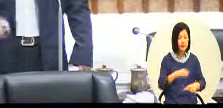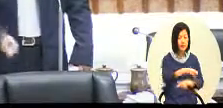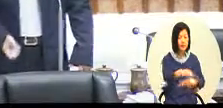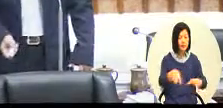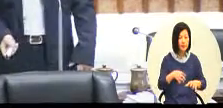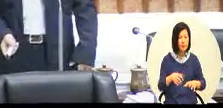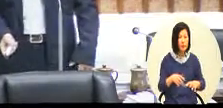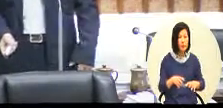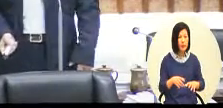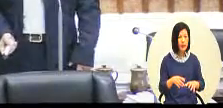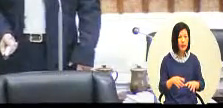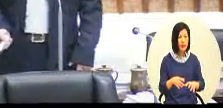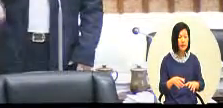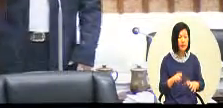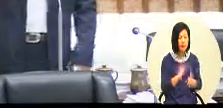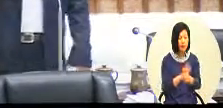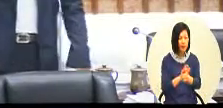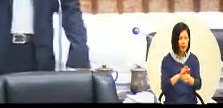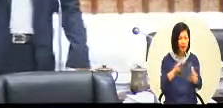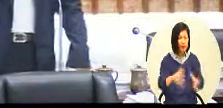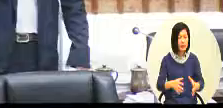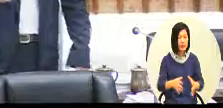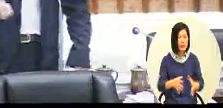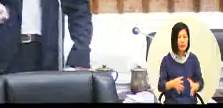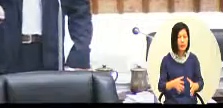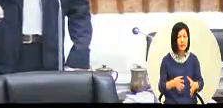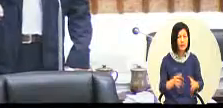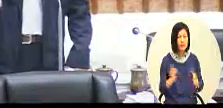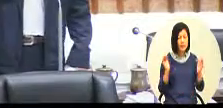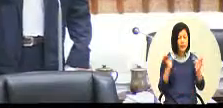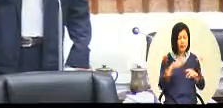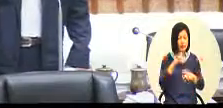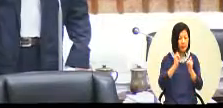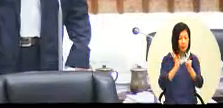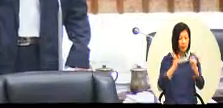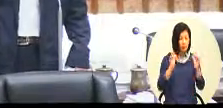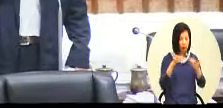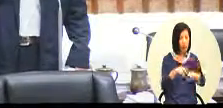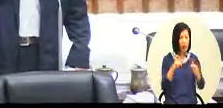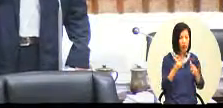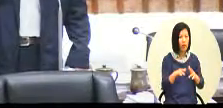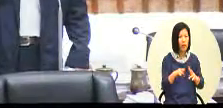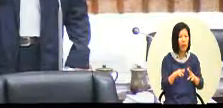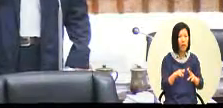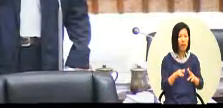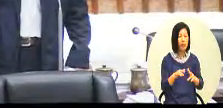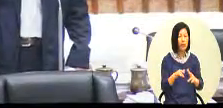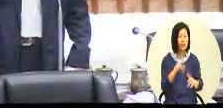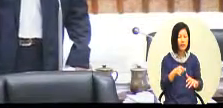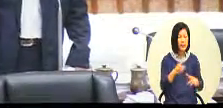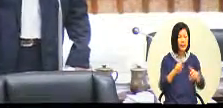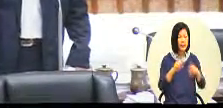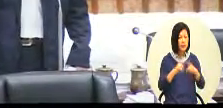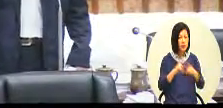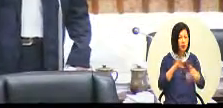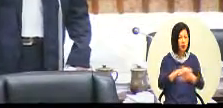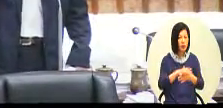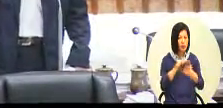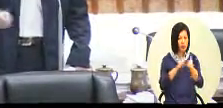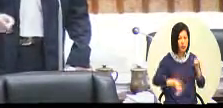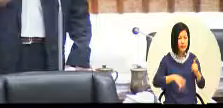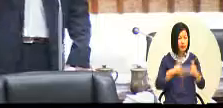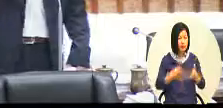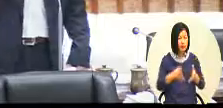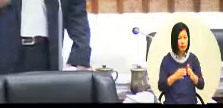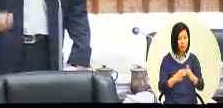造热门的一个景点。除了眷村文化跟古迹，还有这个人文历史，最重要的还有一个